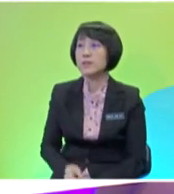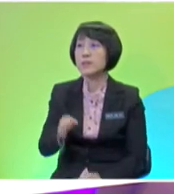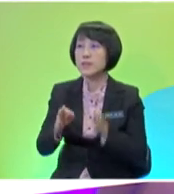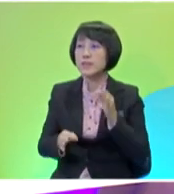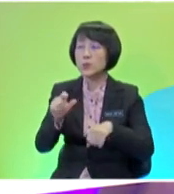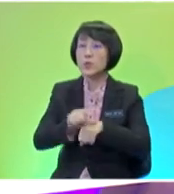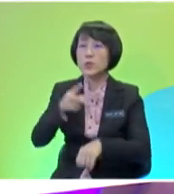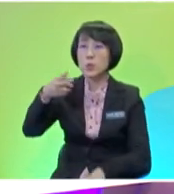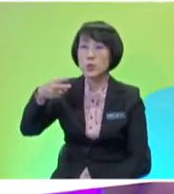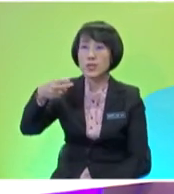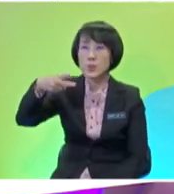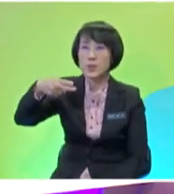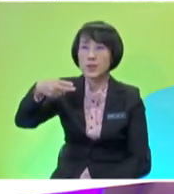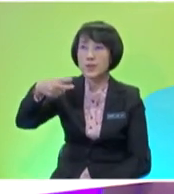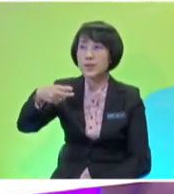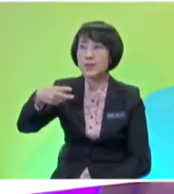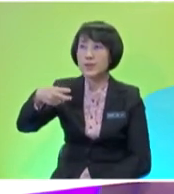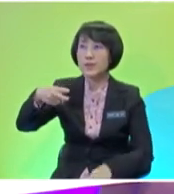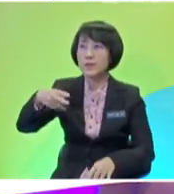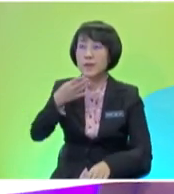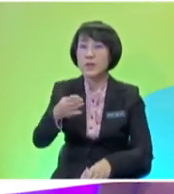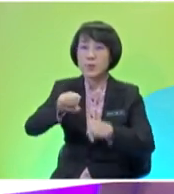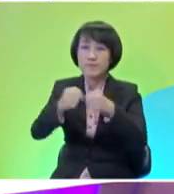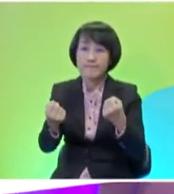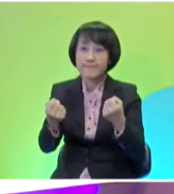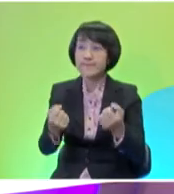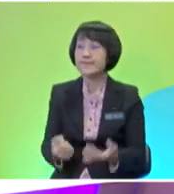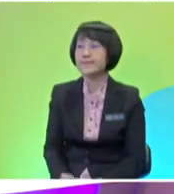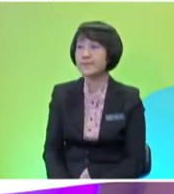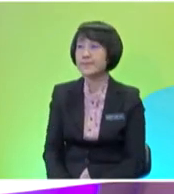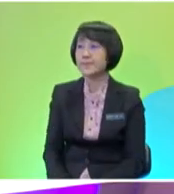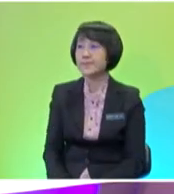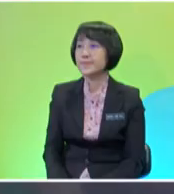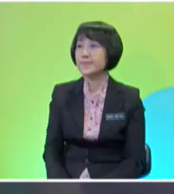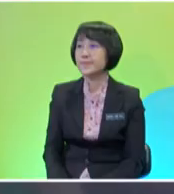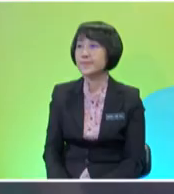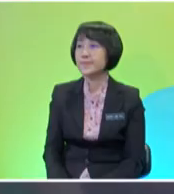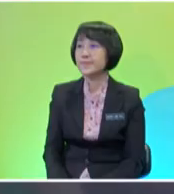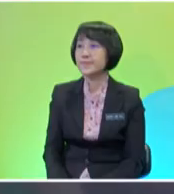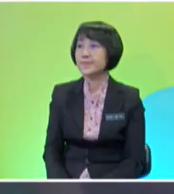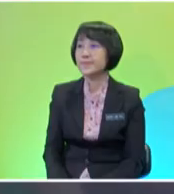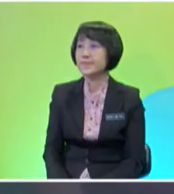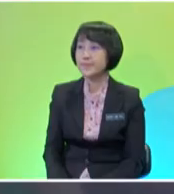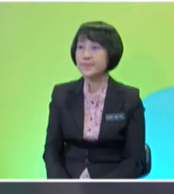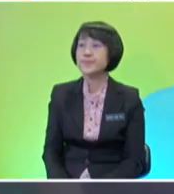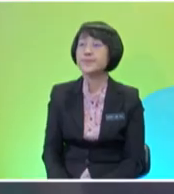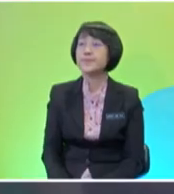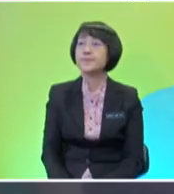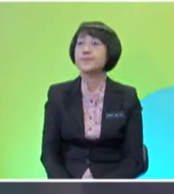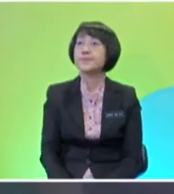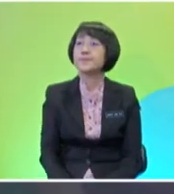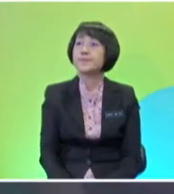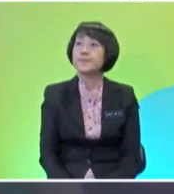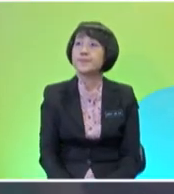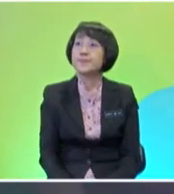lah. Bahagian kotak tu akan rosak. Okay. Jadi kita gunakan pisau boleh laras lebih sesuai. Okay, untuk yang buat lekap, kita guna gunting dan lebih sesuai. Dan kita juga